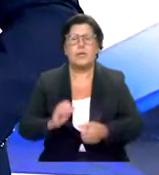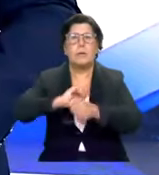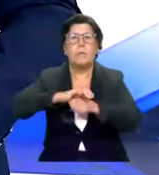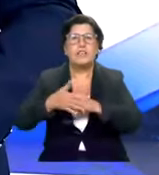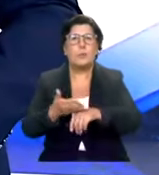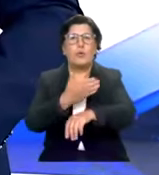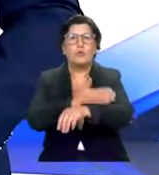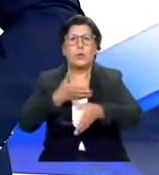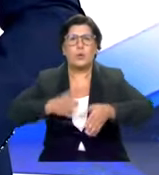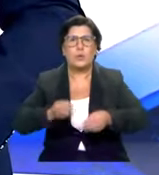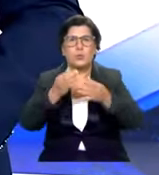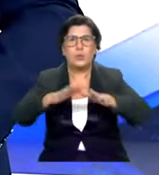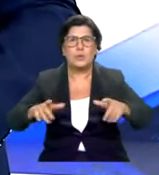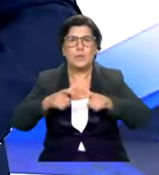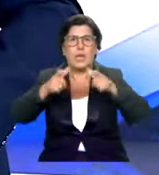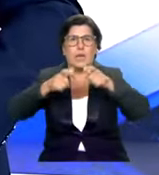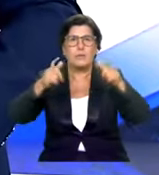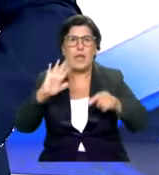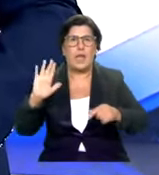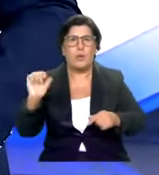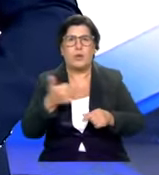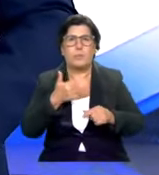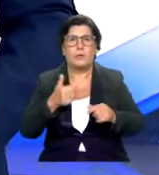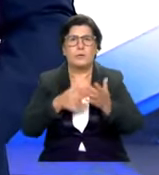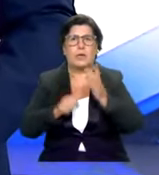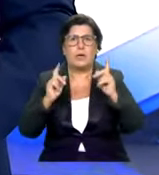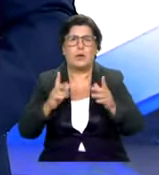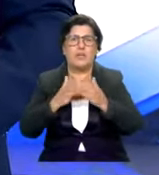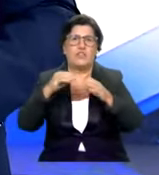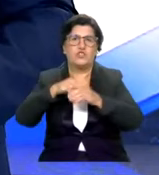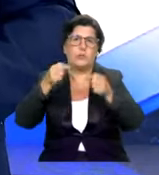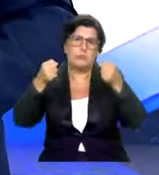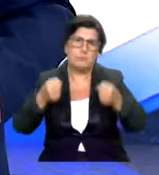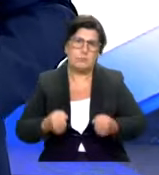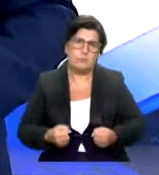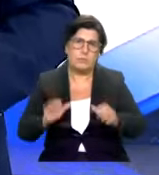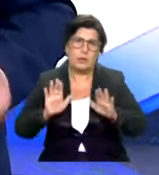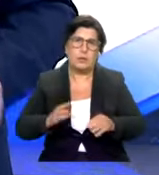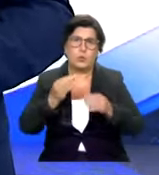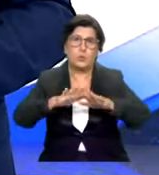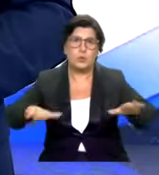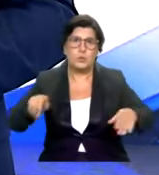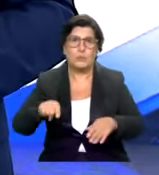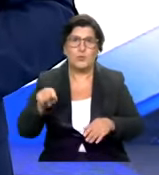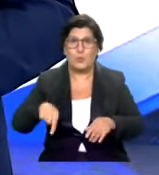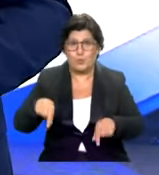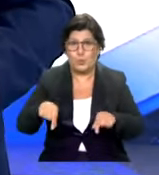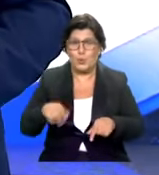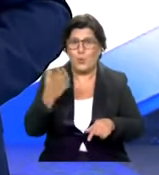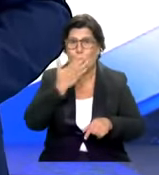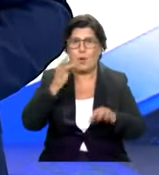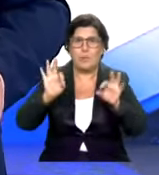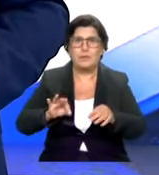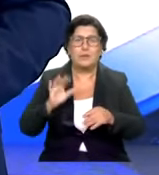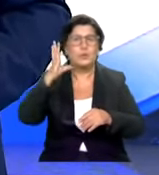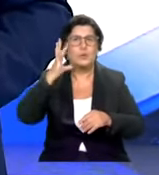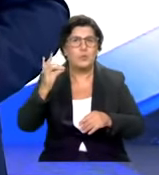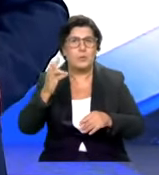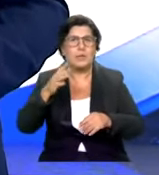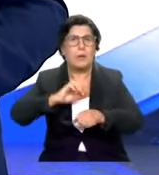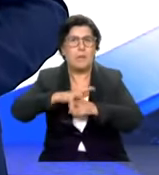pandemi öncesi doğan çocuklar gelişimlerinin en önemli dönemini evde geçirmek zorunda kaldı o çocuklar bu yıl okula başladı Uzmanlar